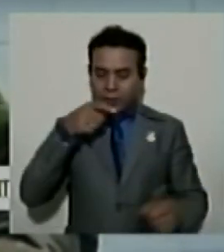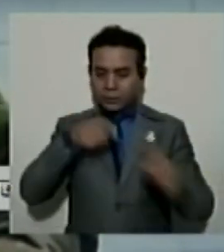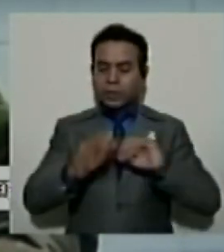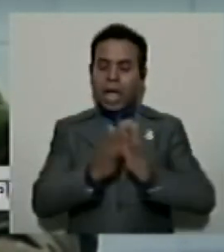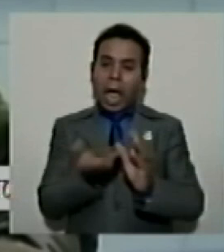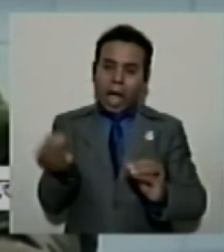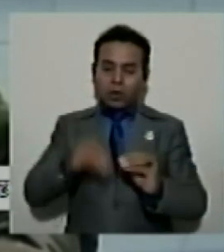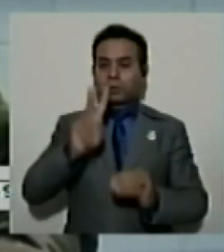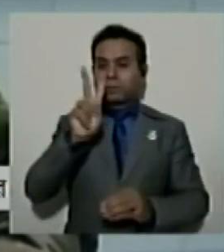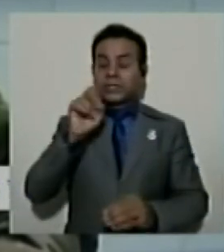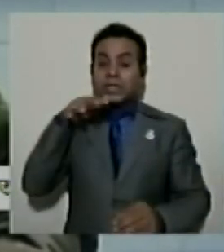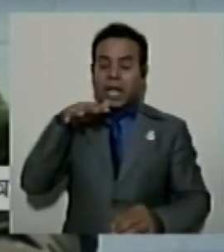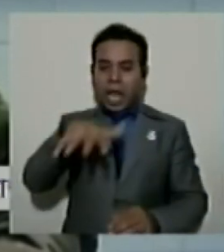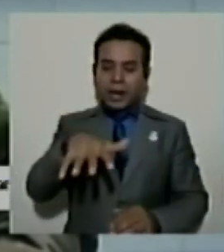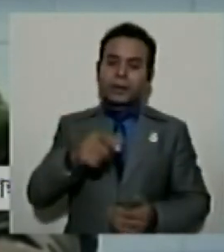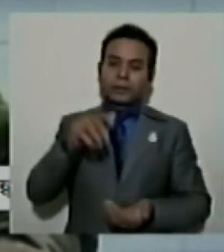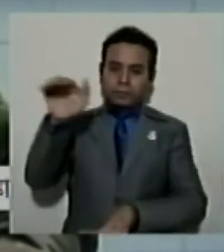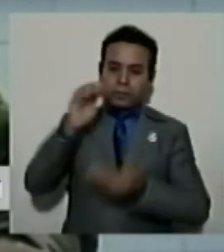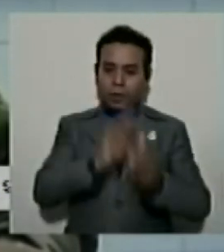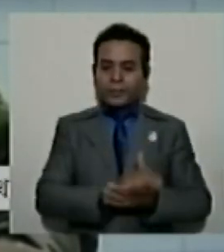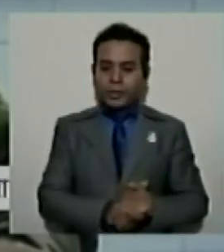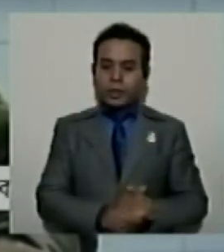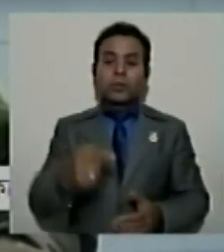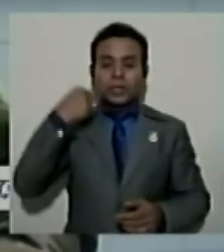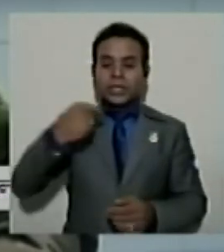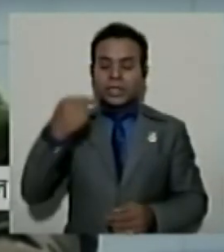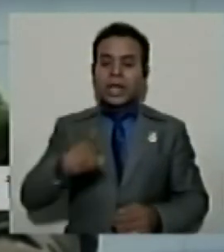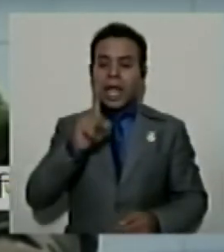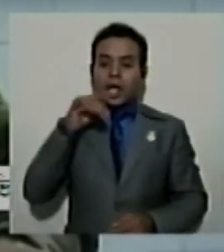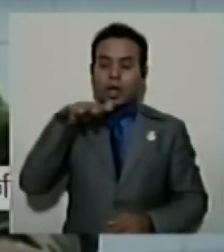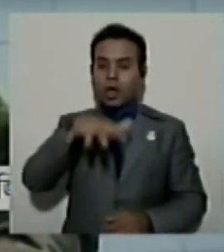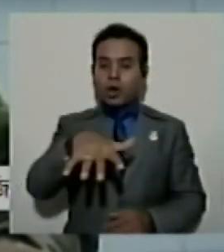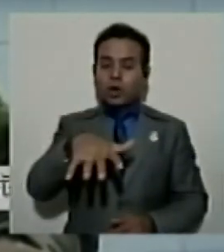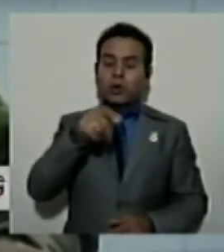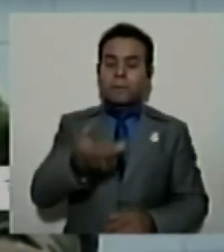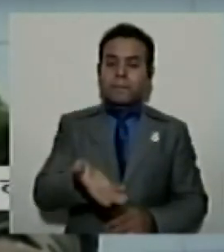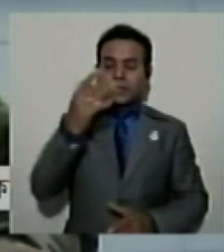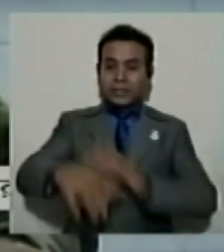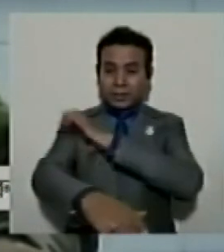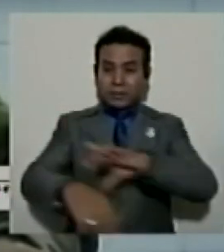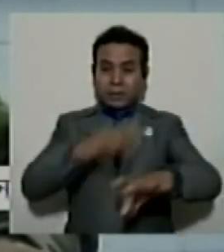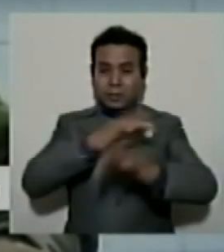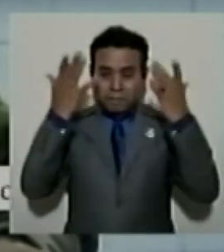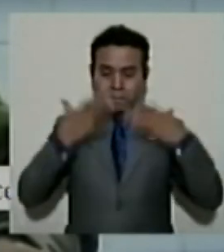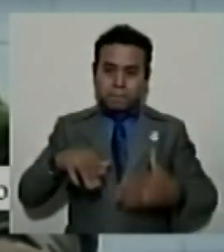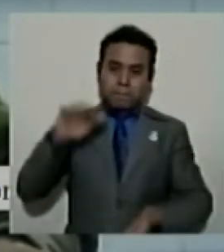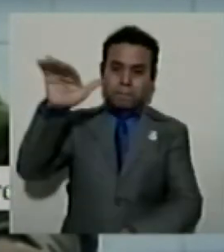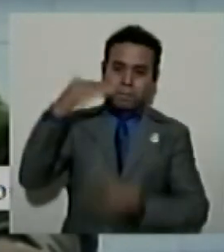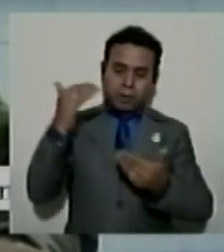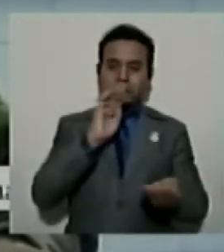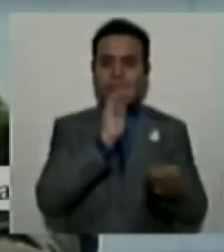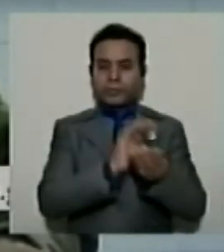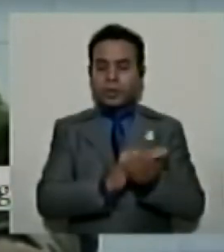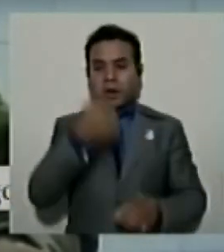পিপি গ্রহণ করে থাকি। আমরা প্রতিদিন বিভিন্ন বিভাগীয় শহর হতে কমিউনিটি পর্যায়ে হসপিটাল এবং